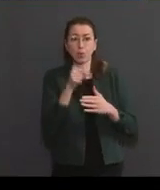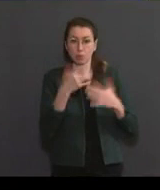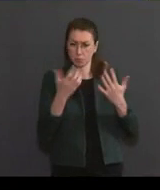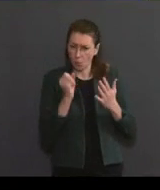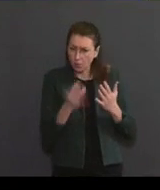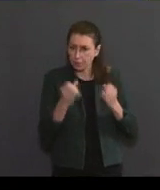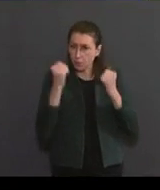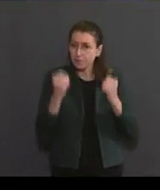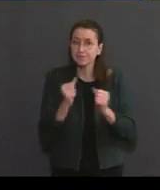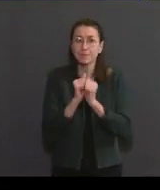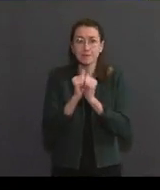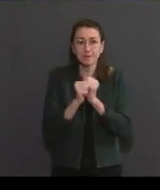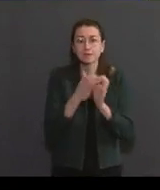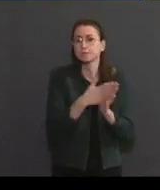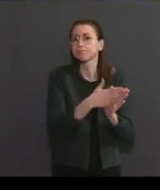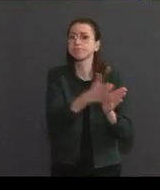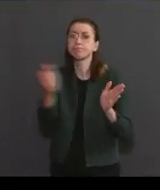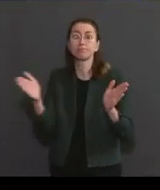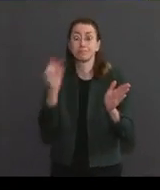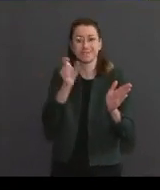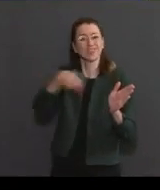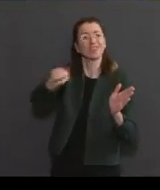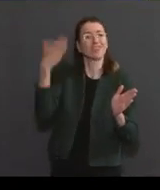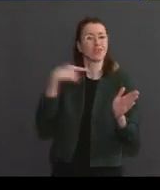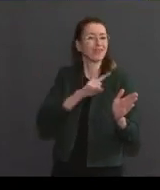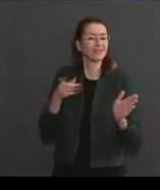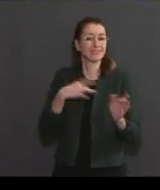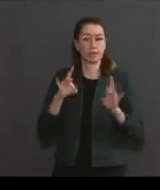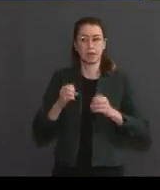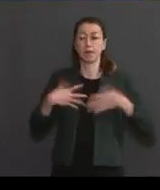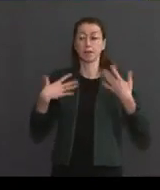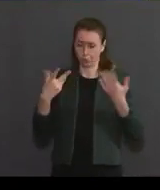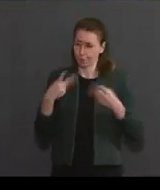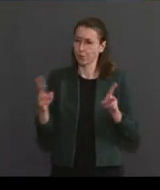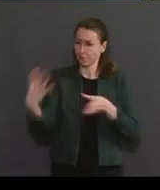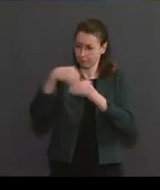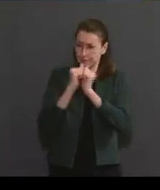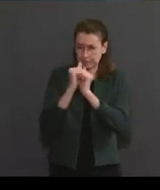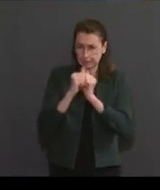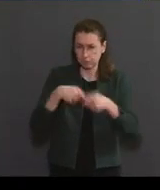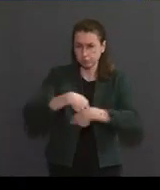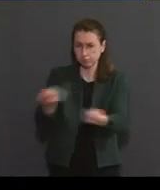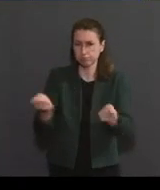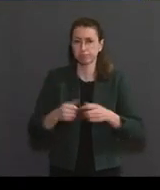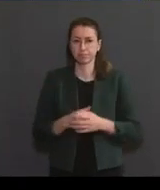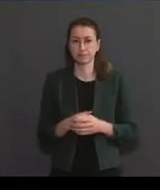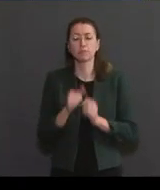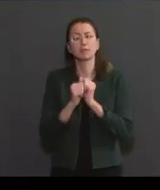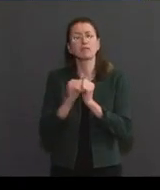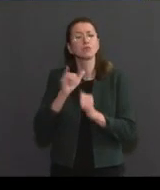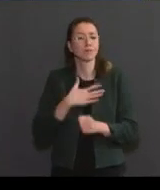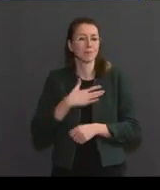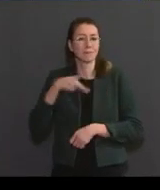testing des cas asymptomatiques par la technique de PCR que l'on connaît bien. Donc il s'agit de quoi? Il s'agit bien de